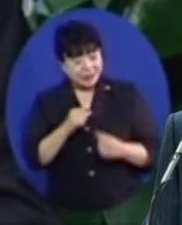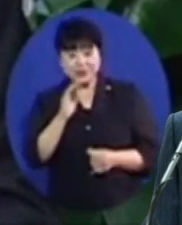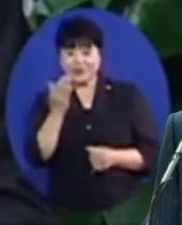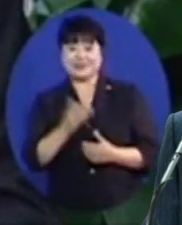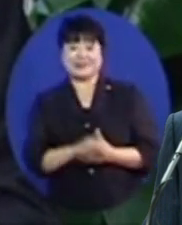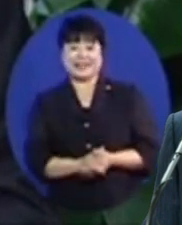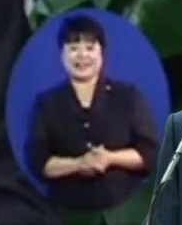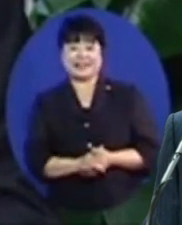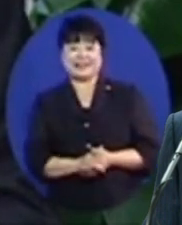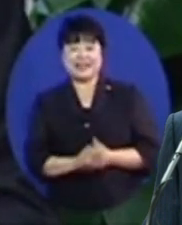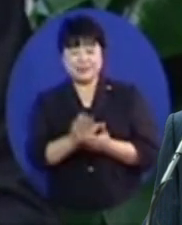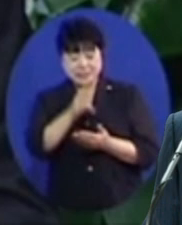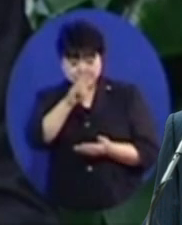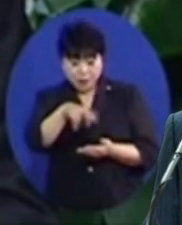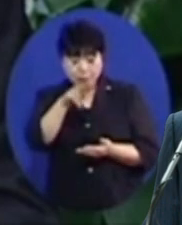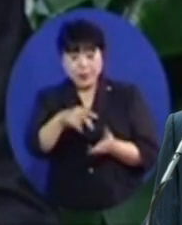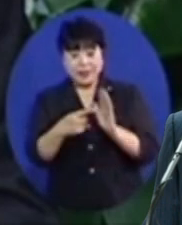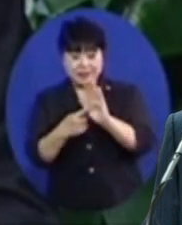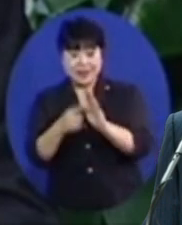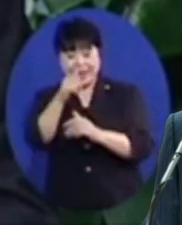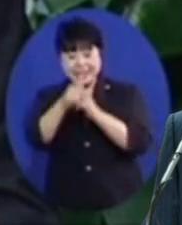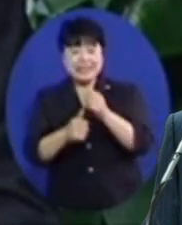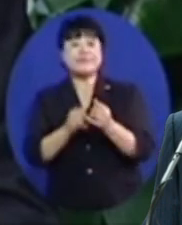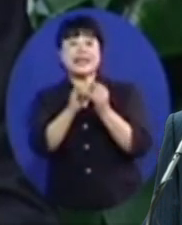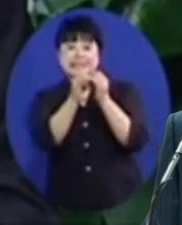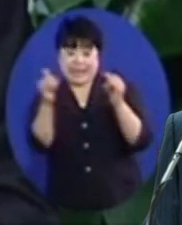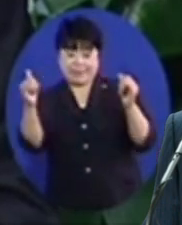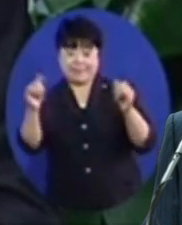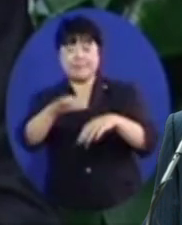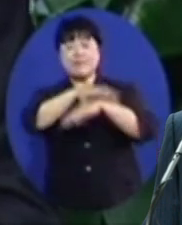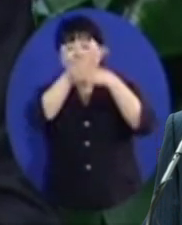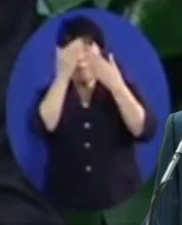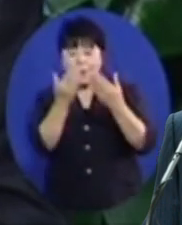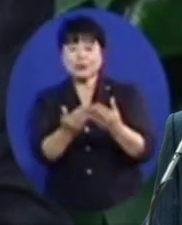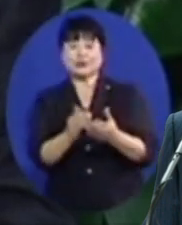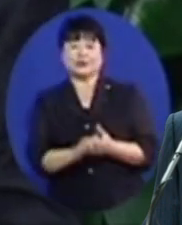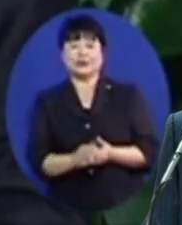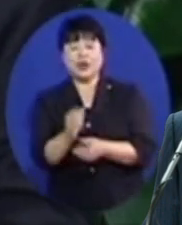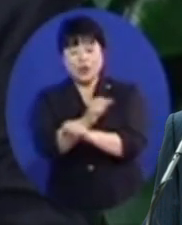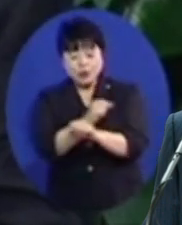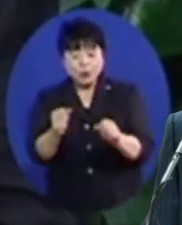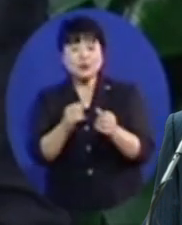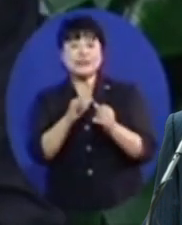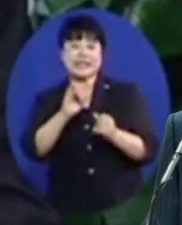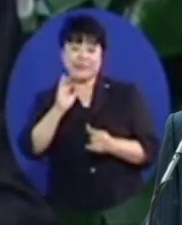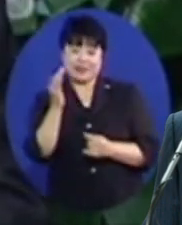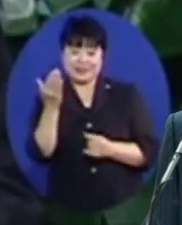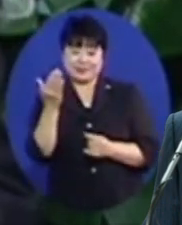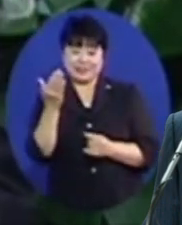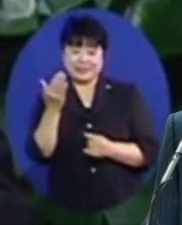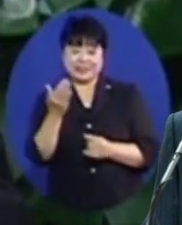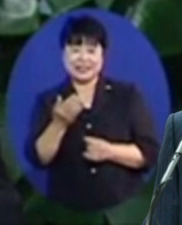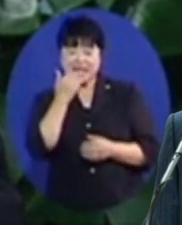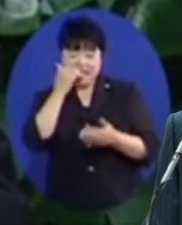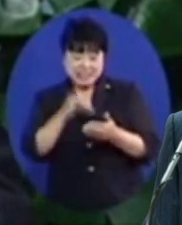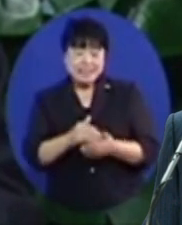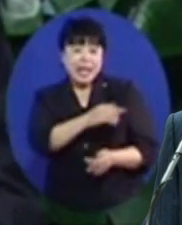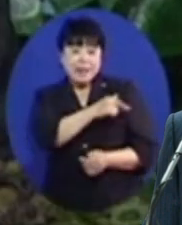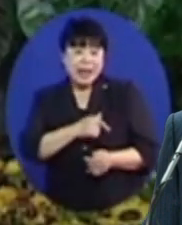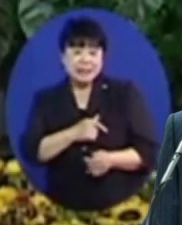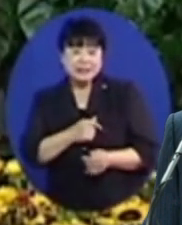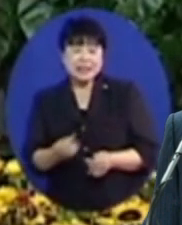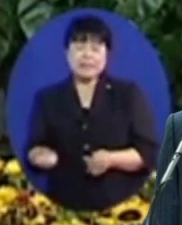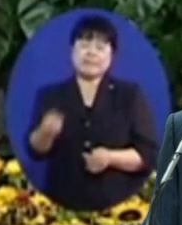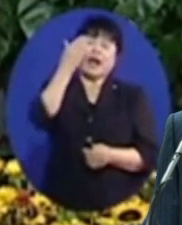것입니다. 성경에 나오는 하나님의 사람들은 모두 다 용서의 사람들이었습니다. 스데반은 자기를 돌로 쳐